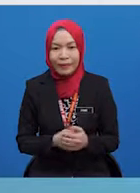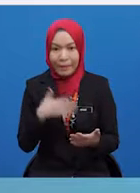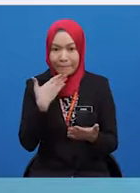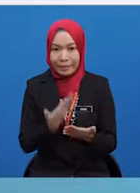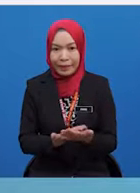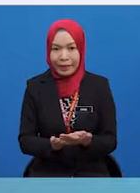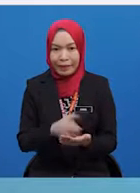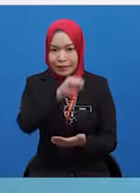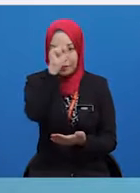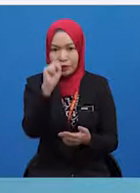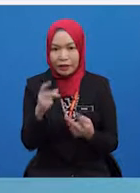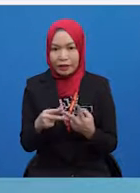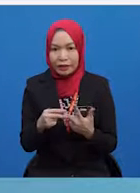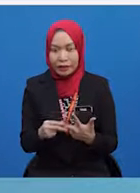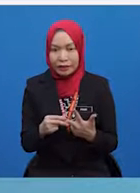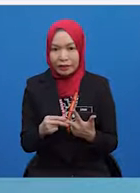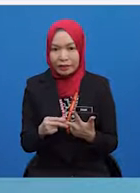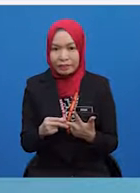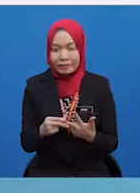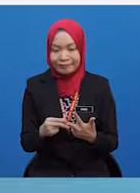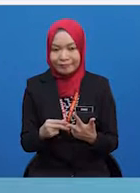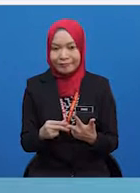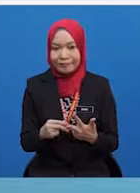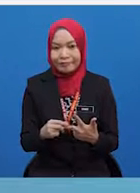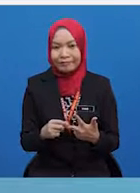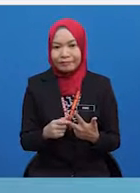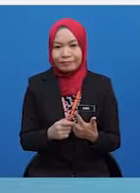Baiklah, soalan ketiga ialah